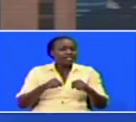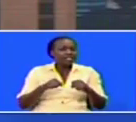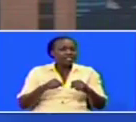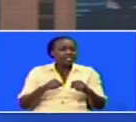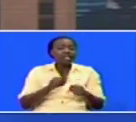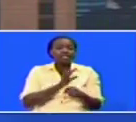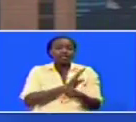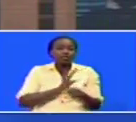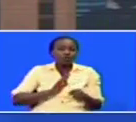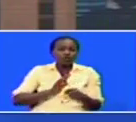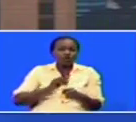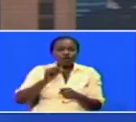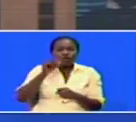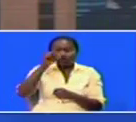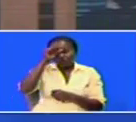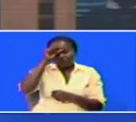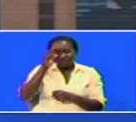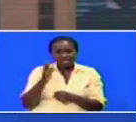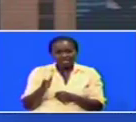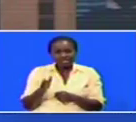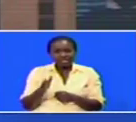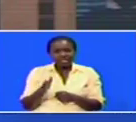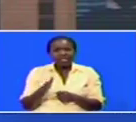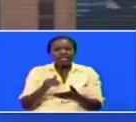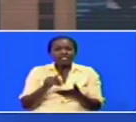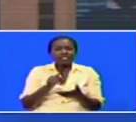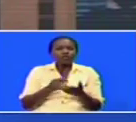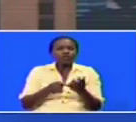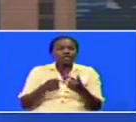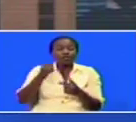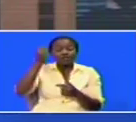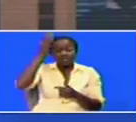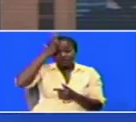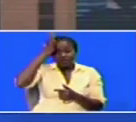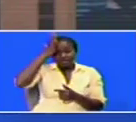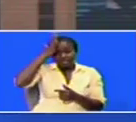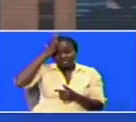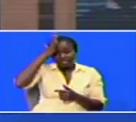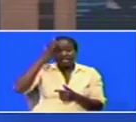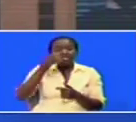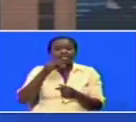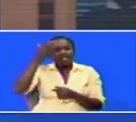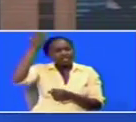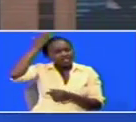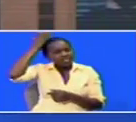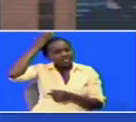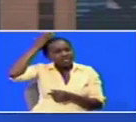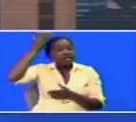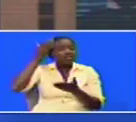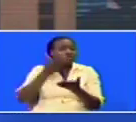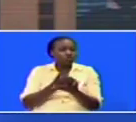la magavana wote 47 watalitambua lile kundi la wauguzi na kisha wataketi na